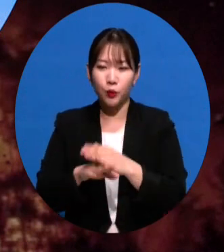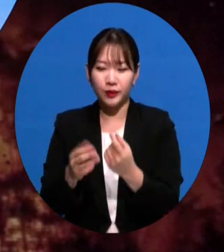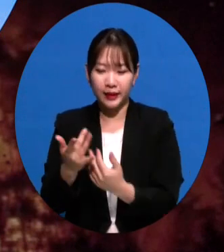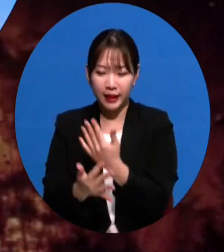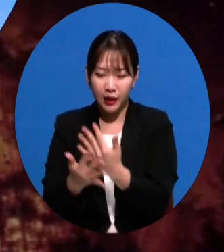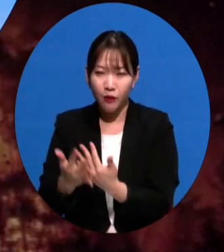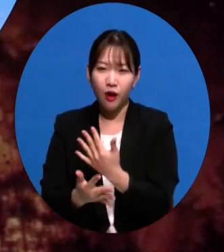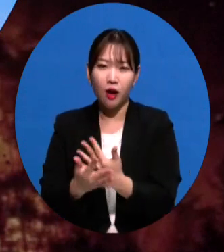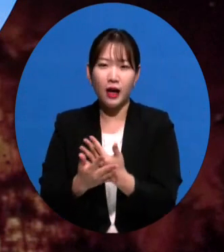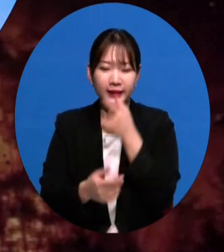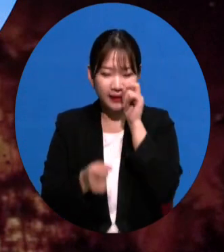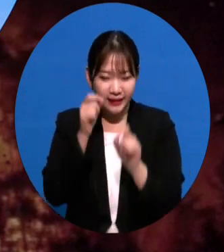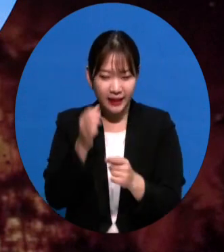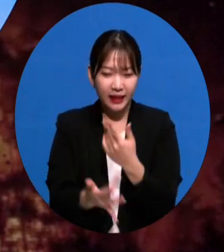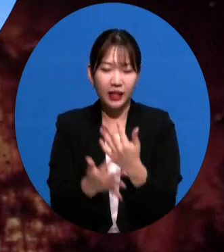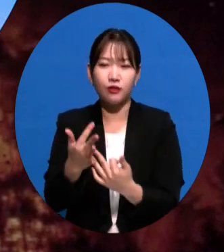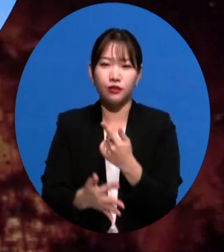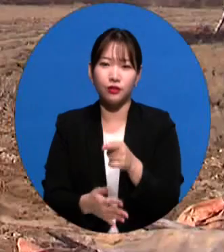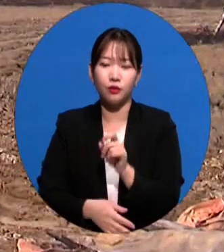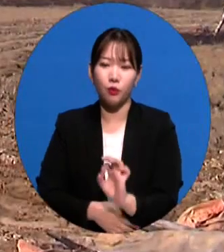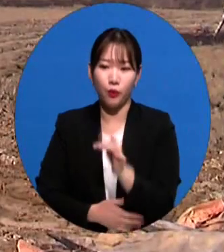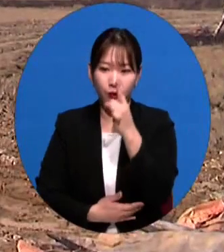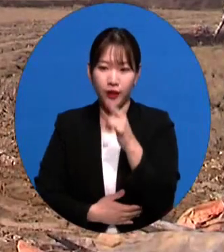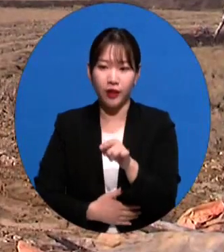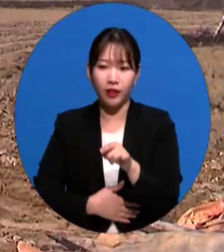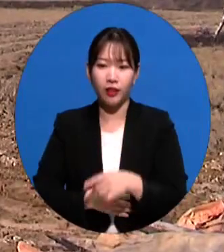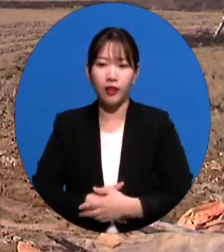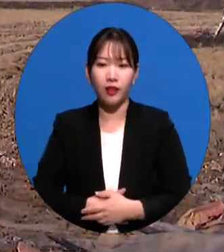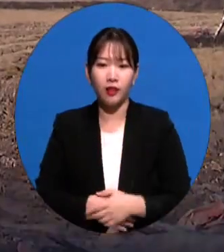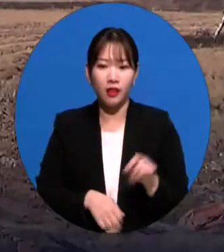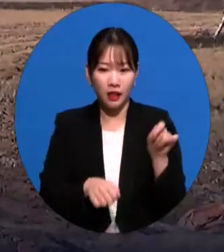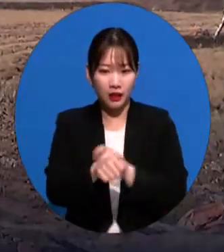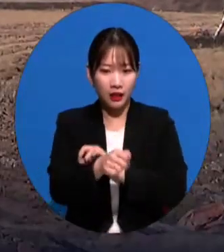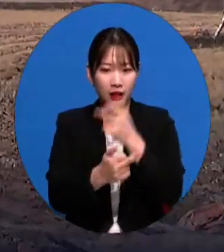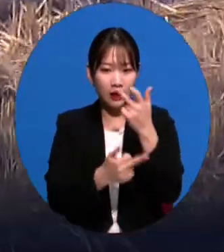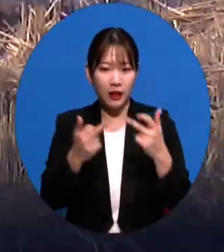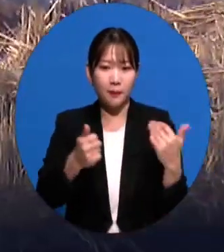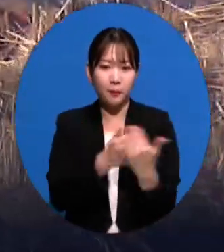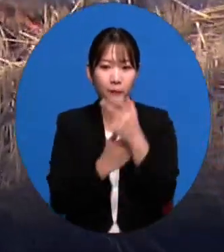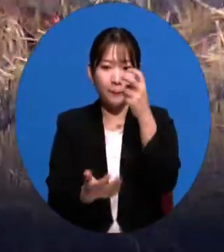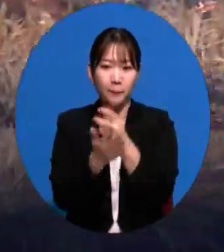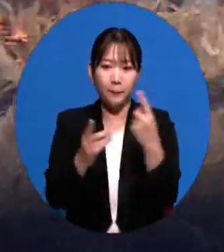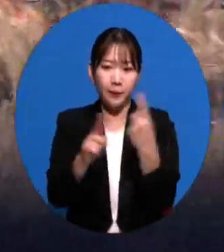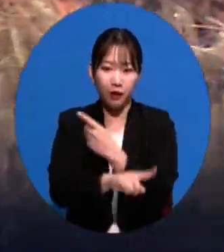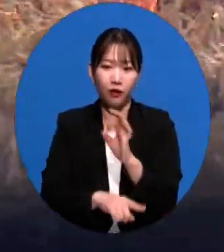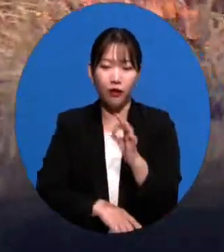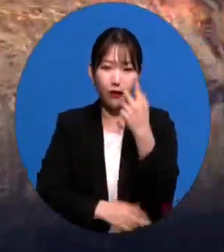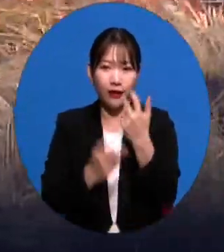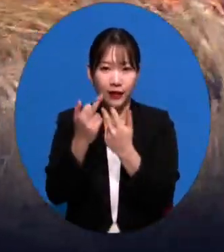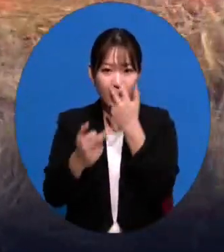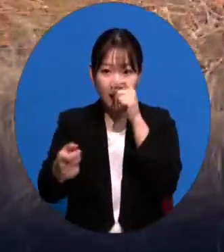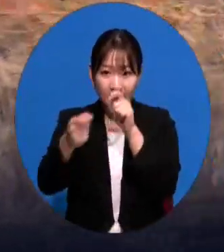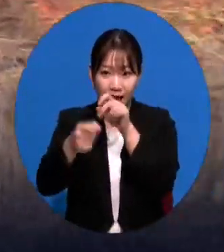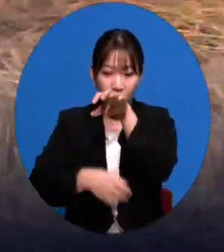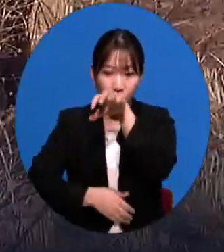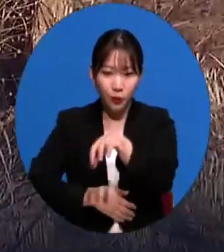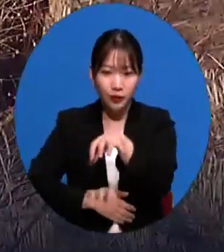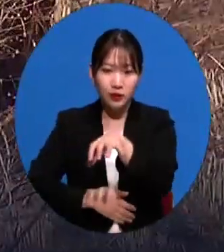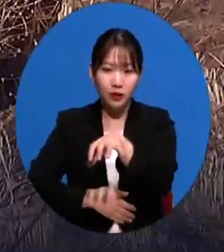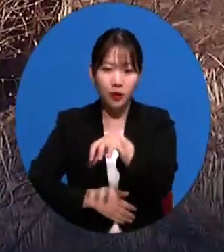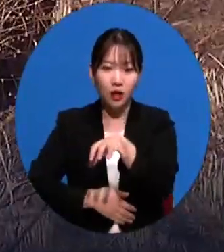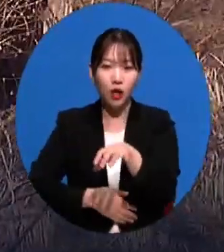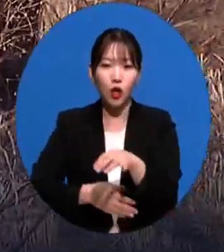소각이나 농산 폐기물 소각 등입니다. 특히 산림보호법 개정으로 산림